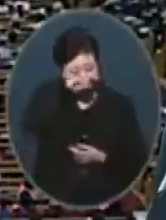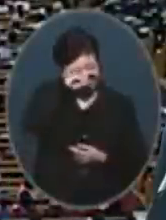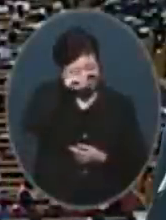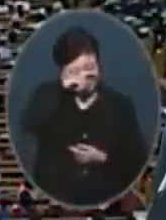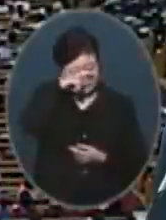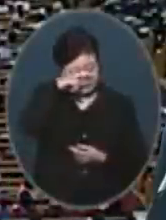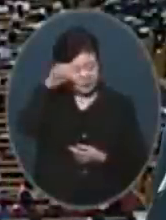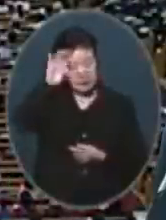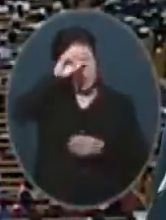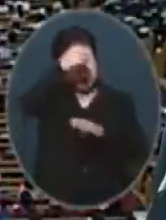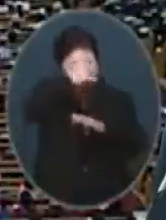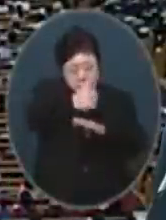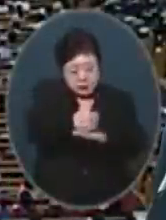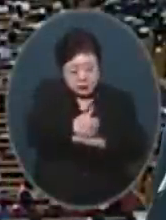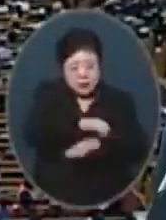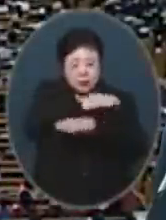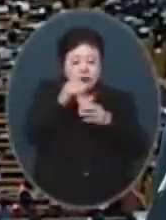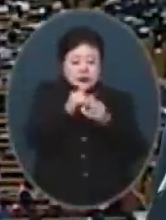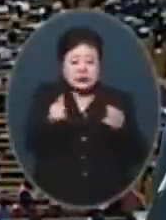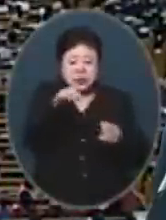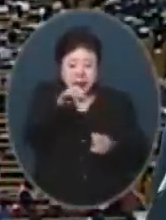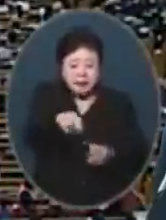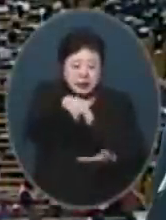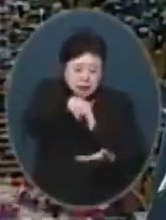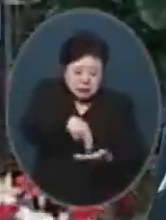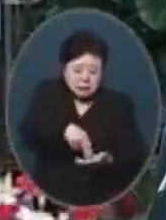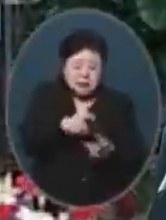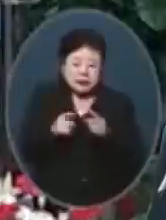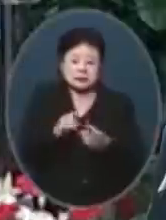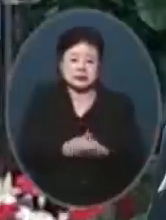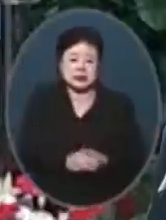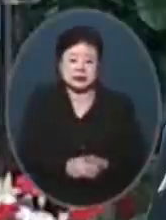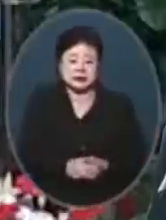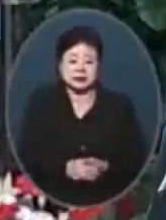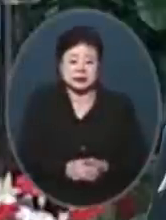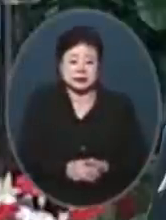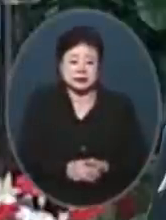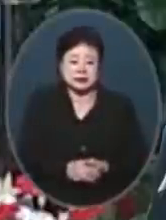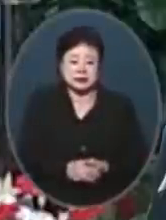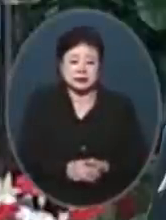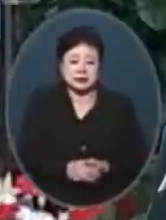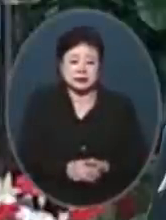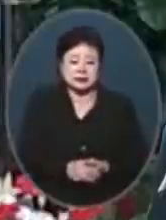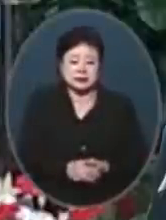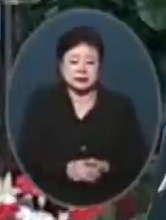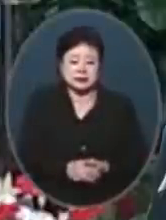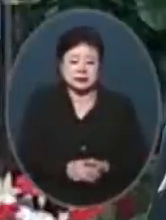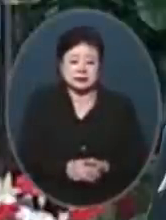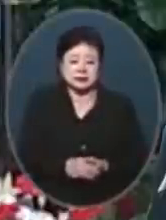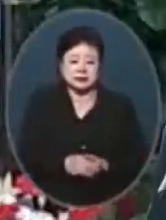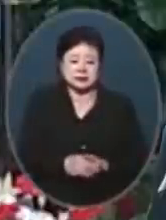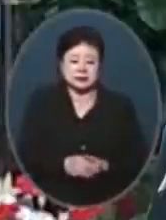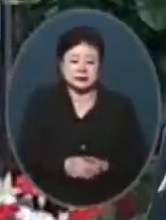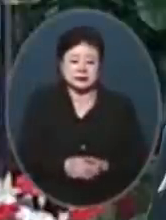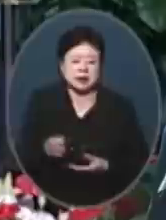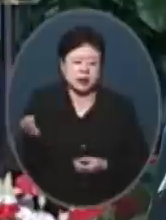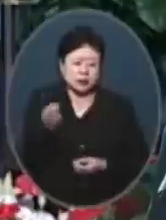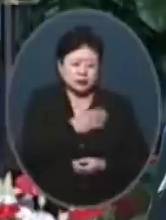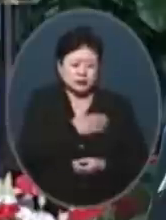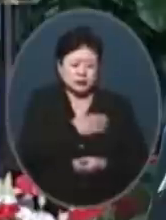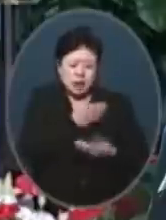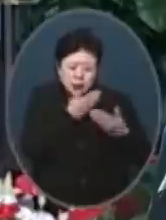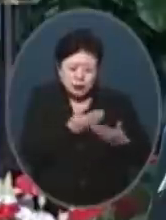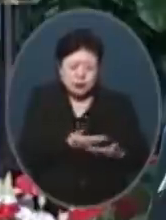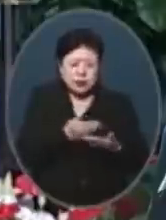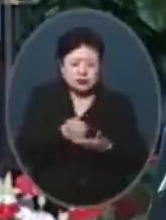그래서 다윗은 모든 회중들 앞에서 이렇게 고백했습니다. 역대상 29장 12절에 부와 귀가